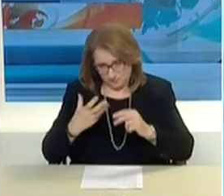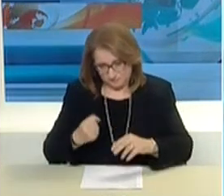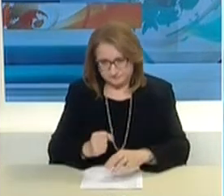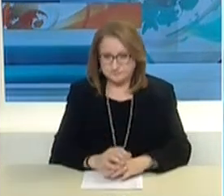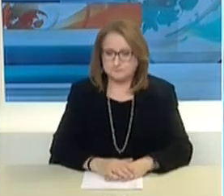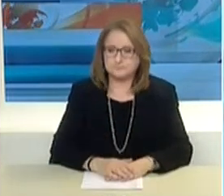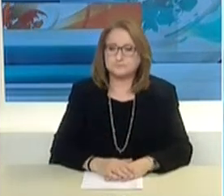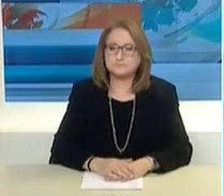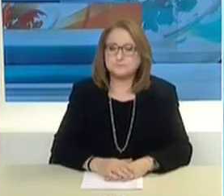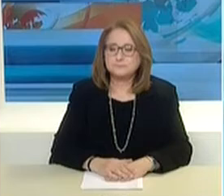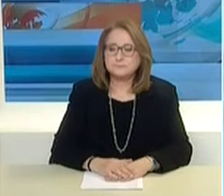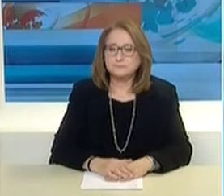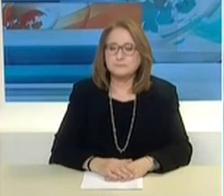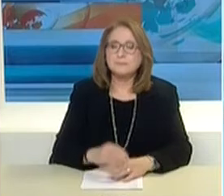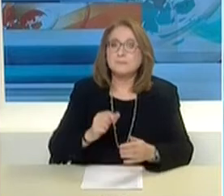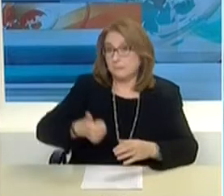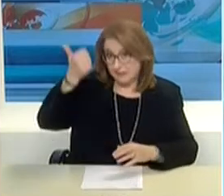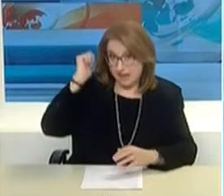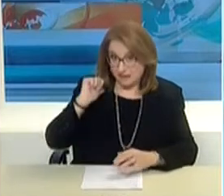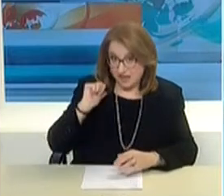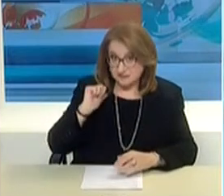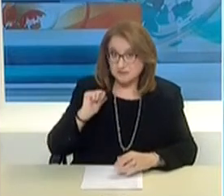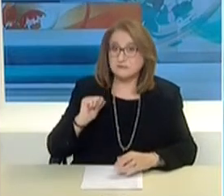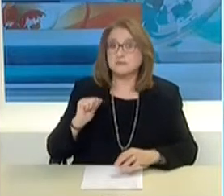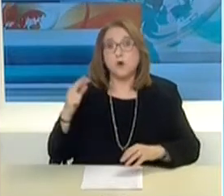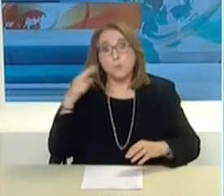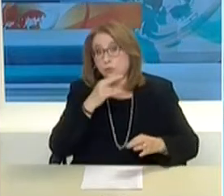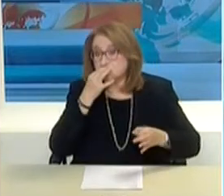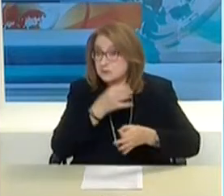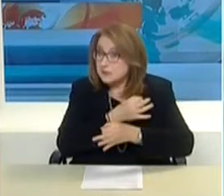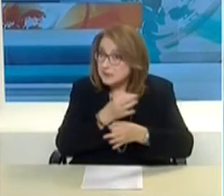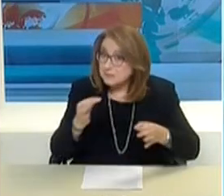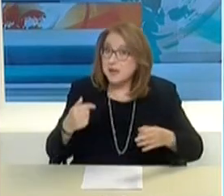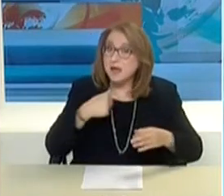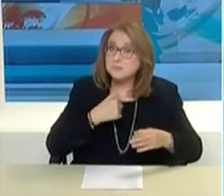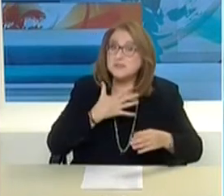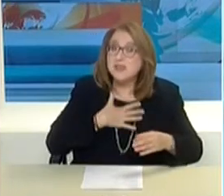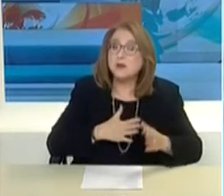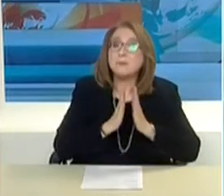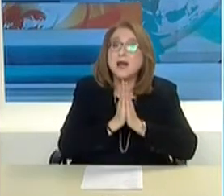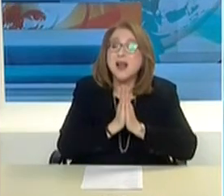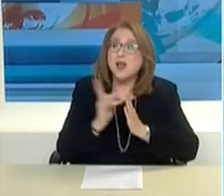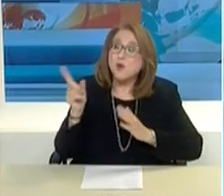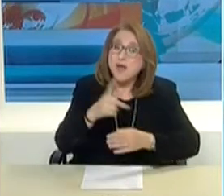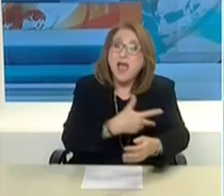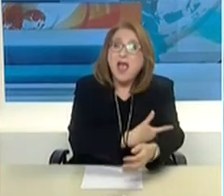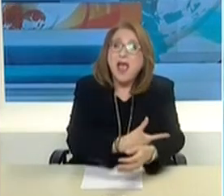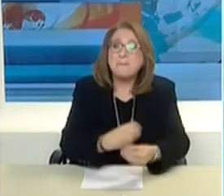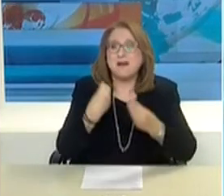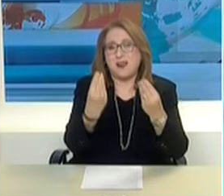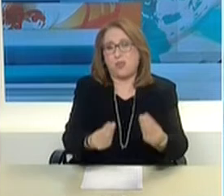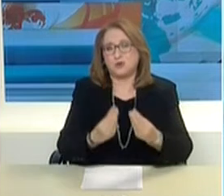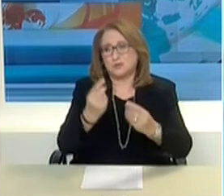Επιπρόσθετα, μετά και το χθεσινό μήνυμα, θέλουμε να παροτρύνουμε τους συμπολίτες μας αιμοδότες να προσέλθουν σε κινητή μονάδα